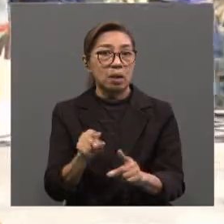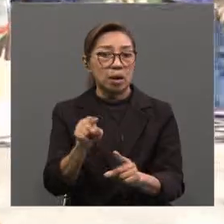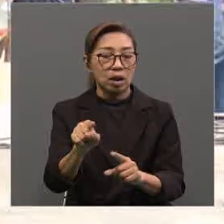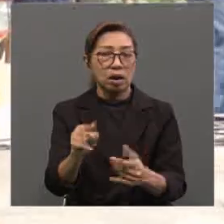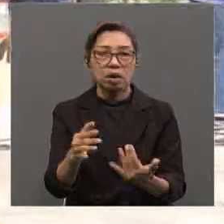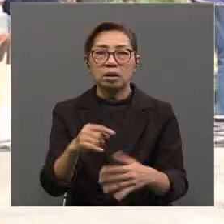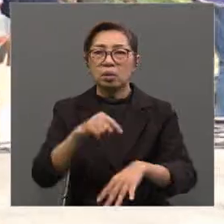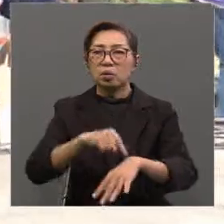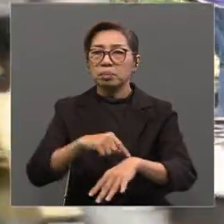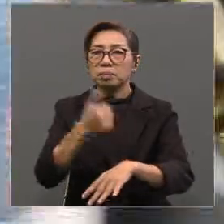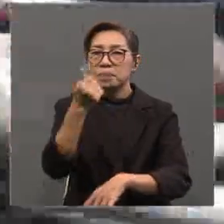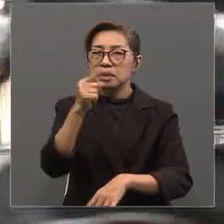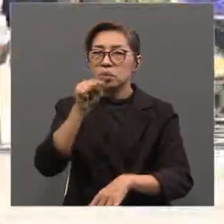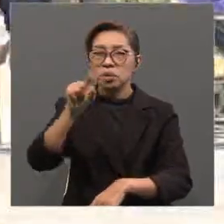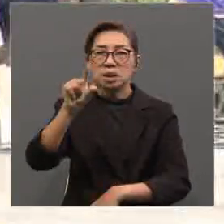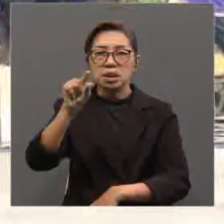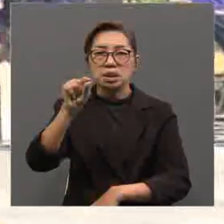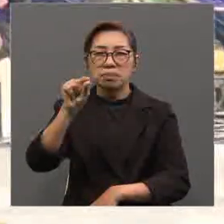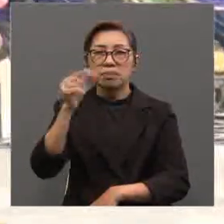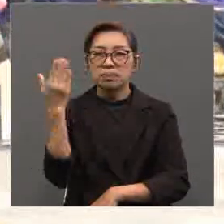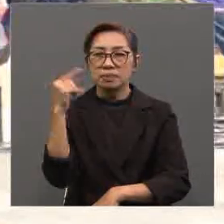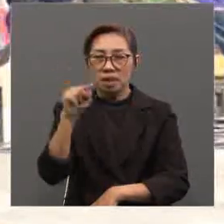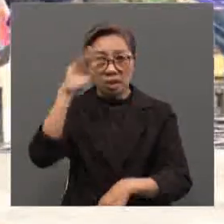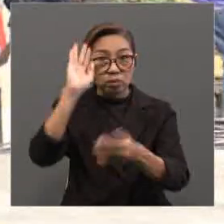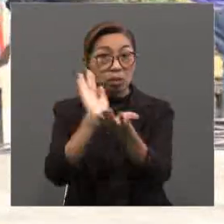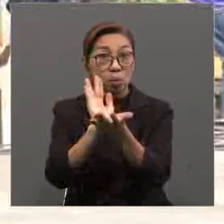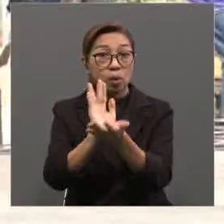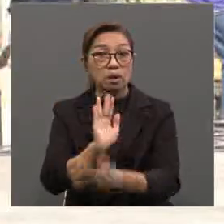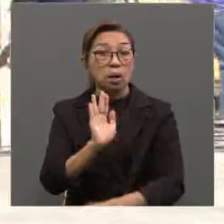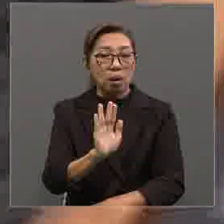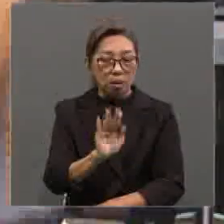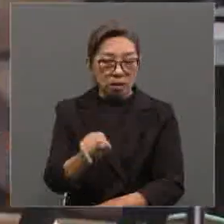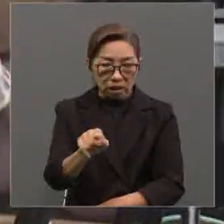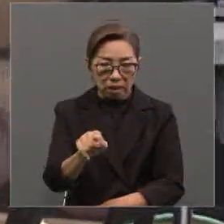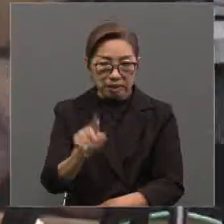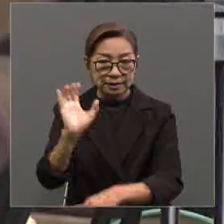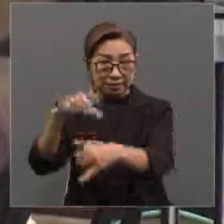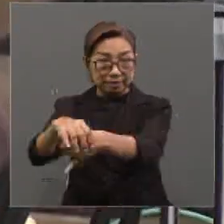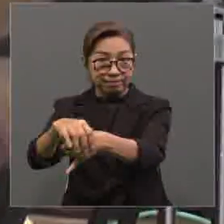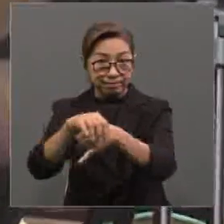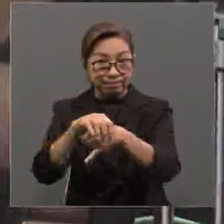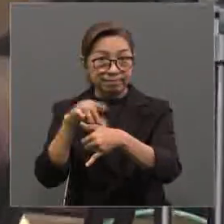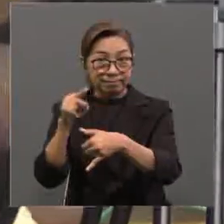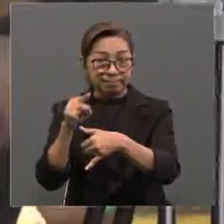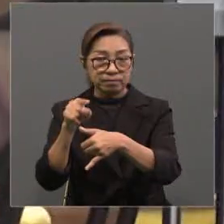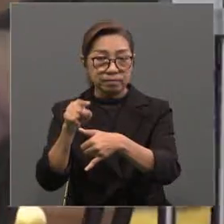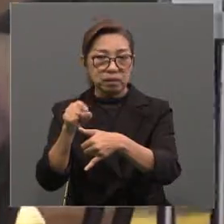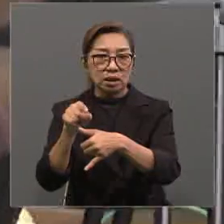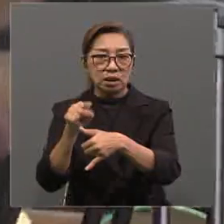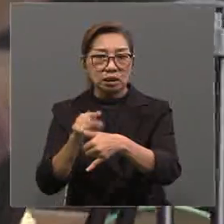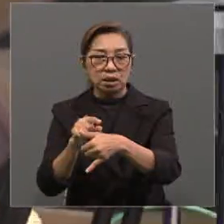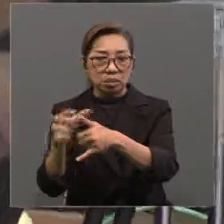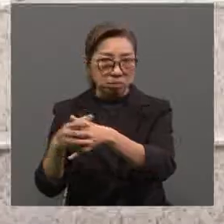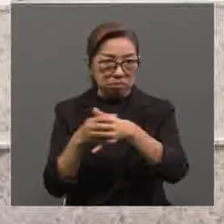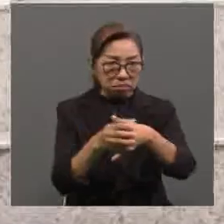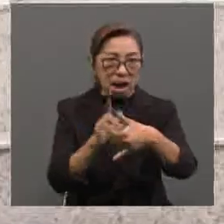ในช่วงเวลาประมาณ 11:20 พนักงานสอบสวนสน.วัดพระยาไกรก็มีการควบคุมตัวผู้ต้องหาแล้วนะคะเพื่อที่จะสอบปากค